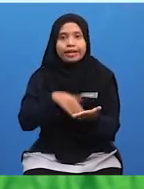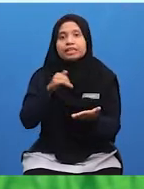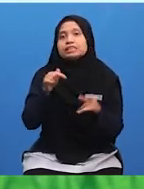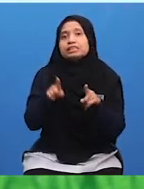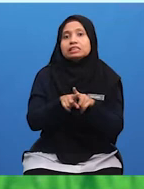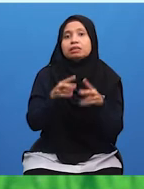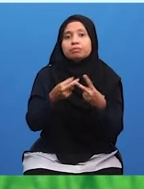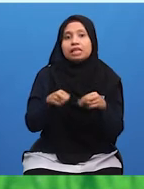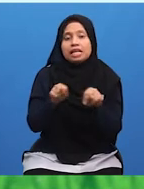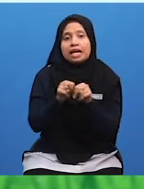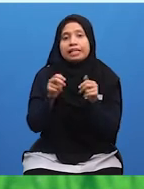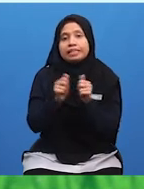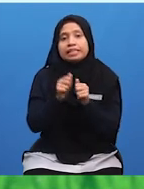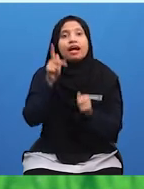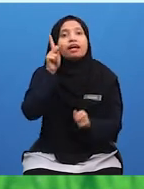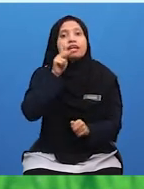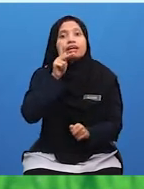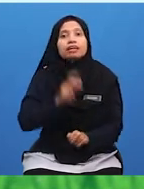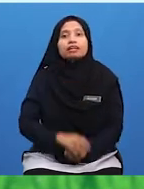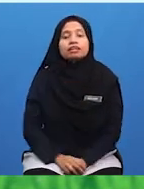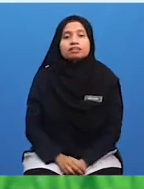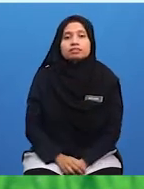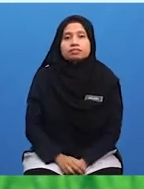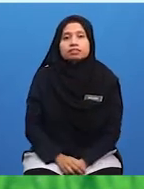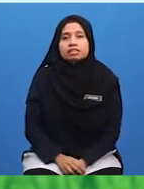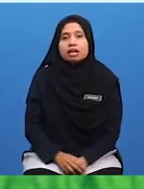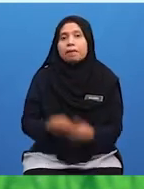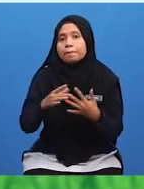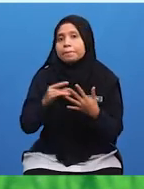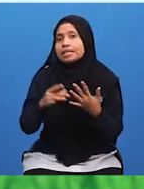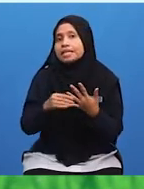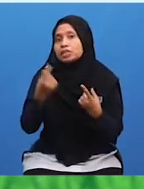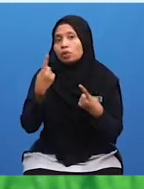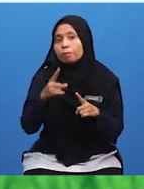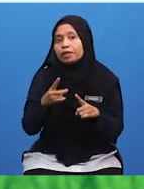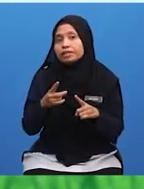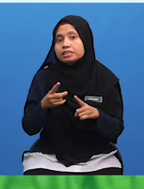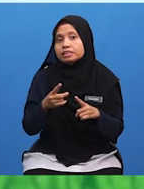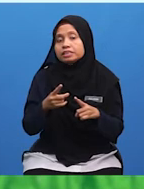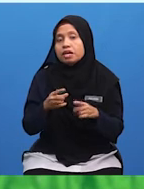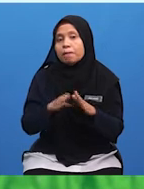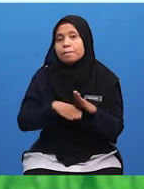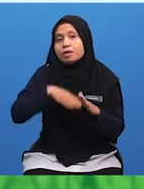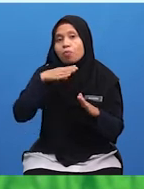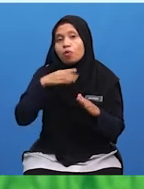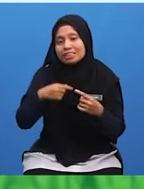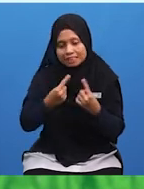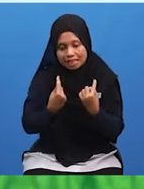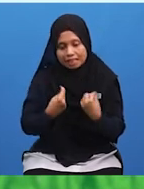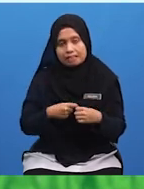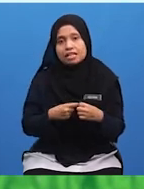sama nilai dengan kakak. Pilihan jawapan, berpuas hati,